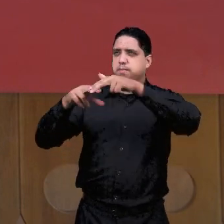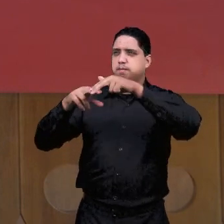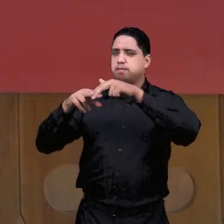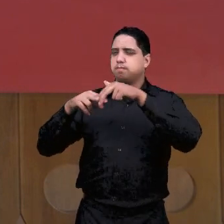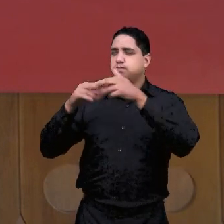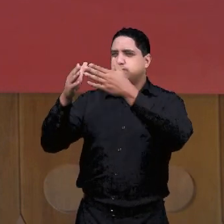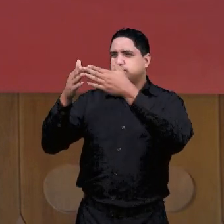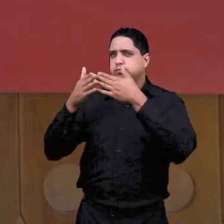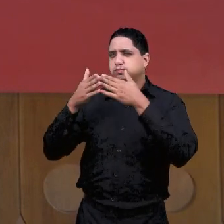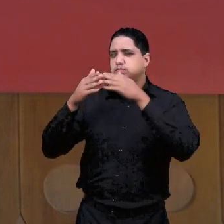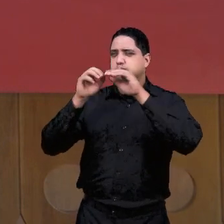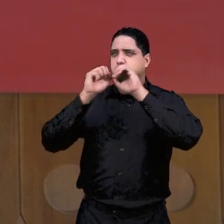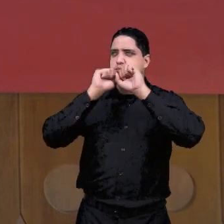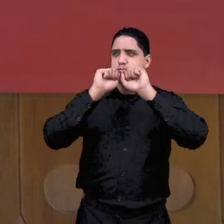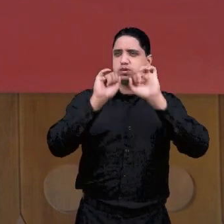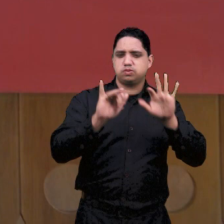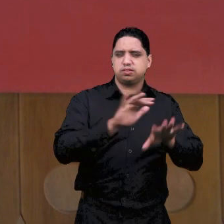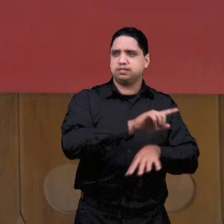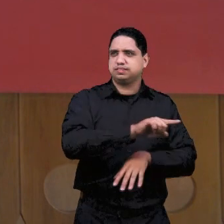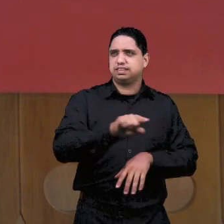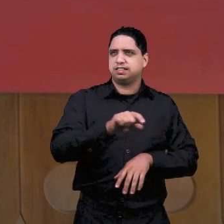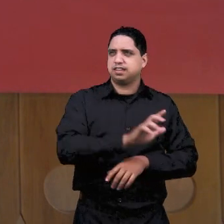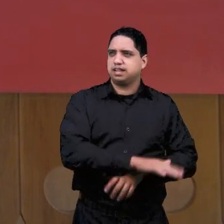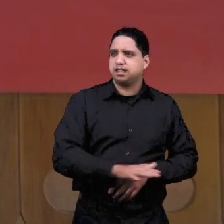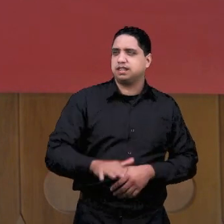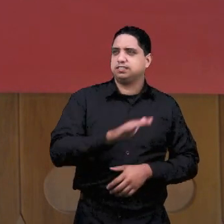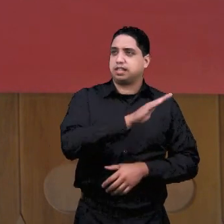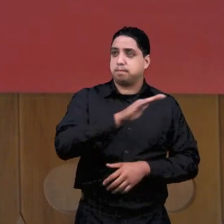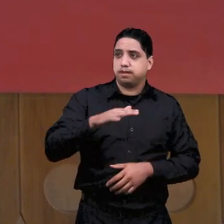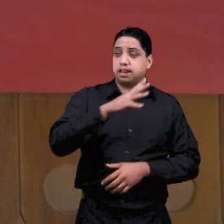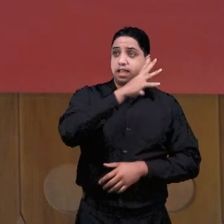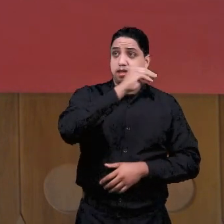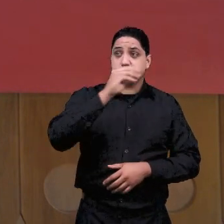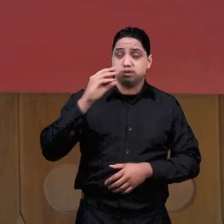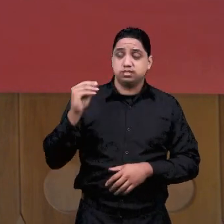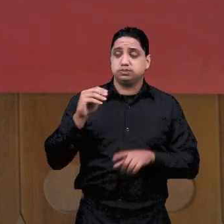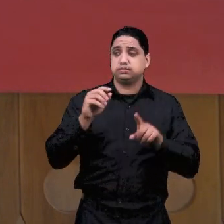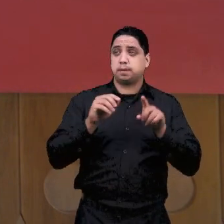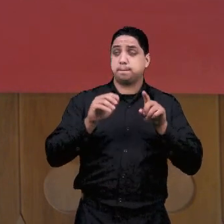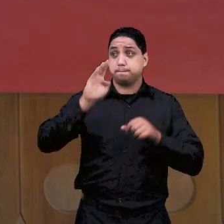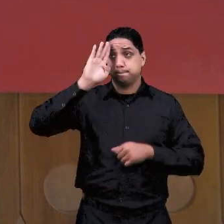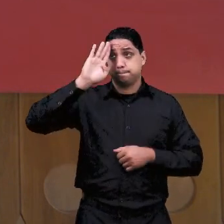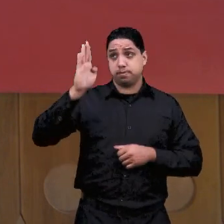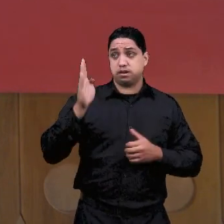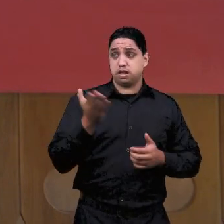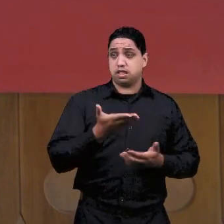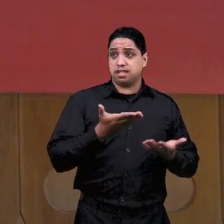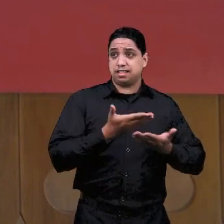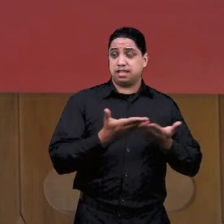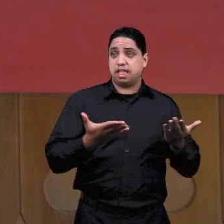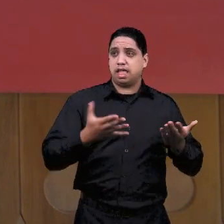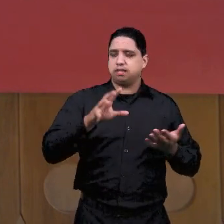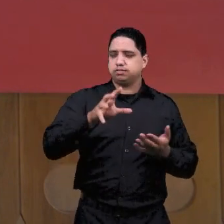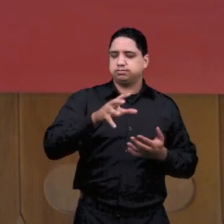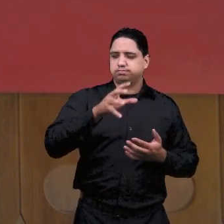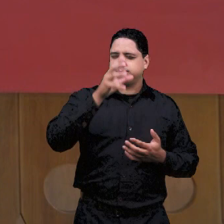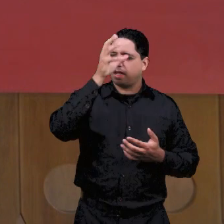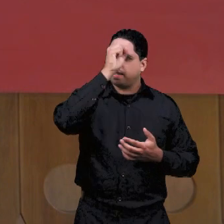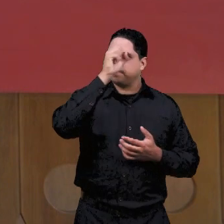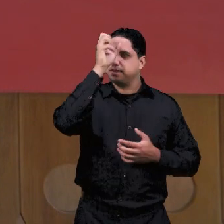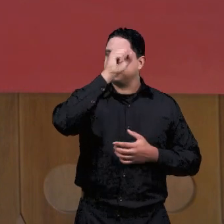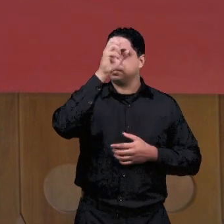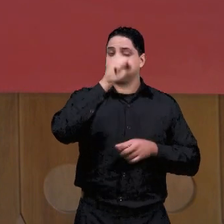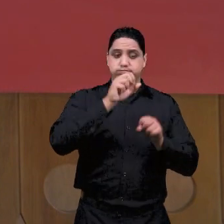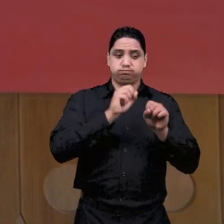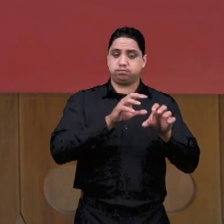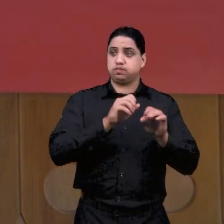enfant, chaque intermédiaire, chaque adolescent, principalement par rapport à la compréhension de l'enseignement de